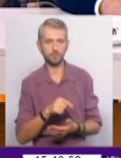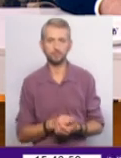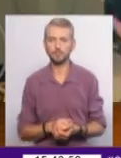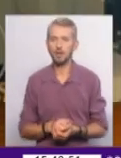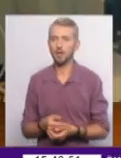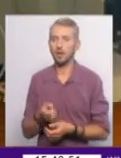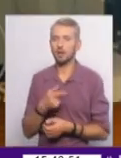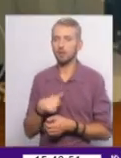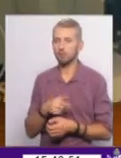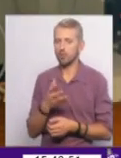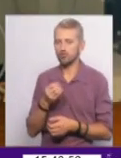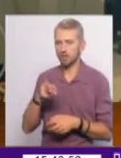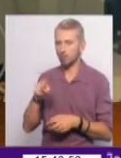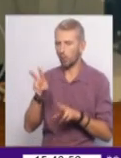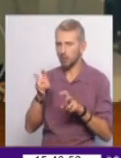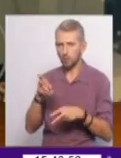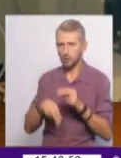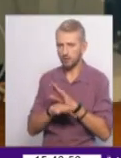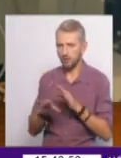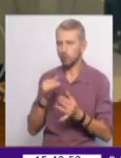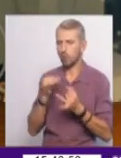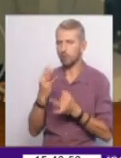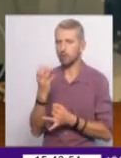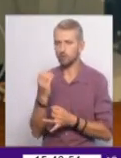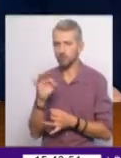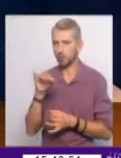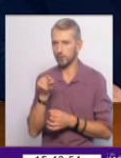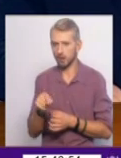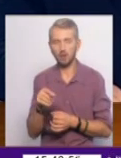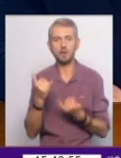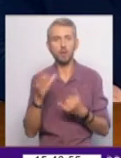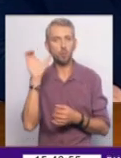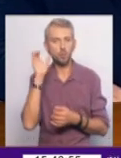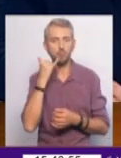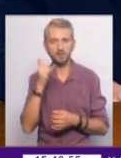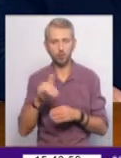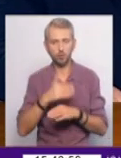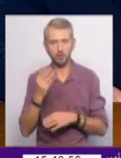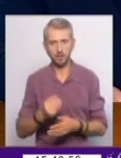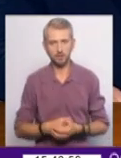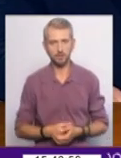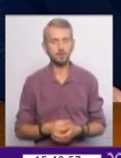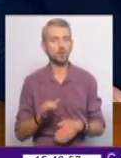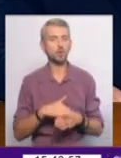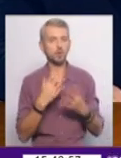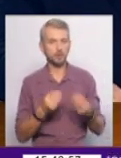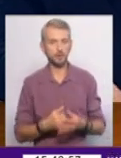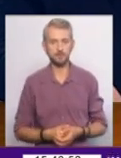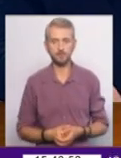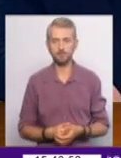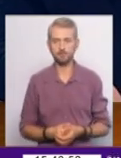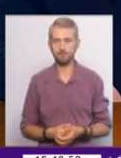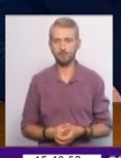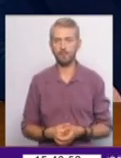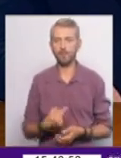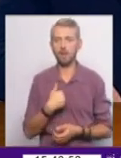ми нам завершимо ще цю тему, поговоримо обов'язково про це, але зараз послухаємо дзвінок. Добрий день. Добрий день, прошу. Добрий